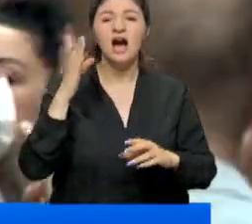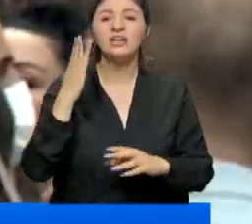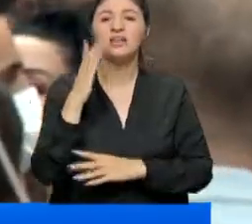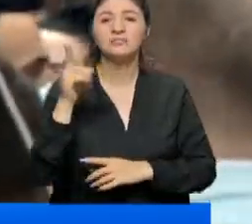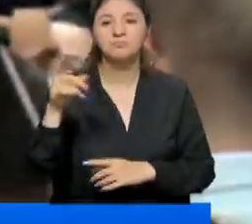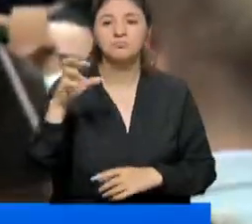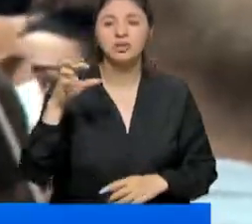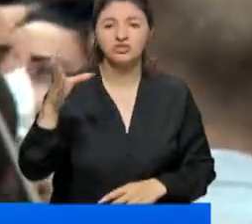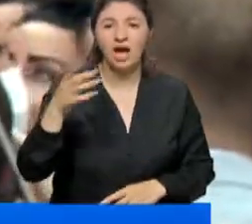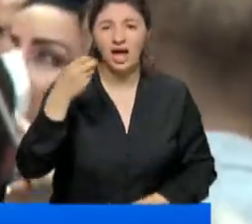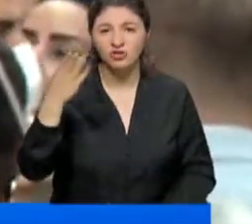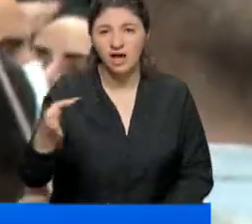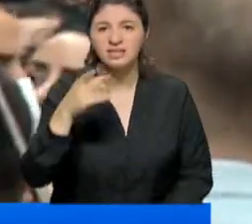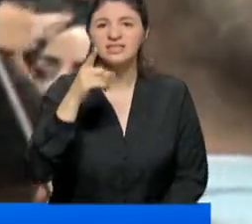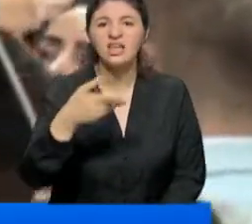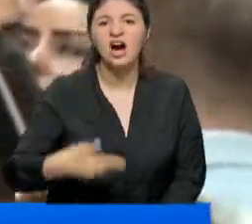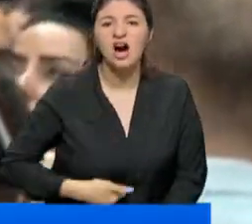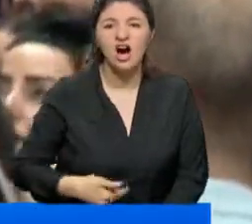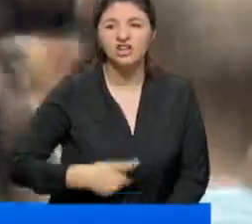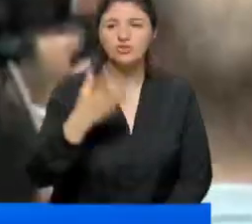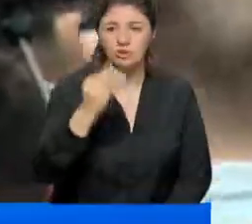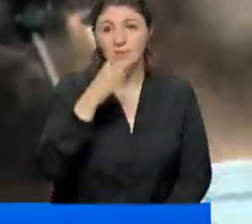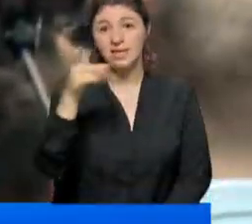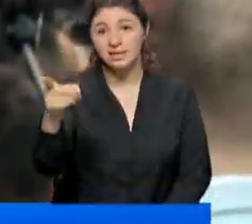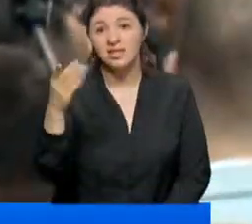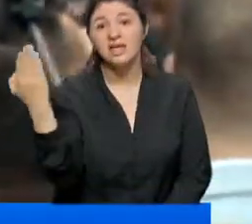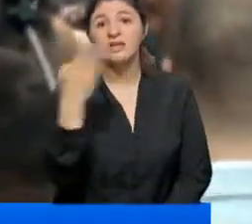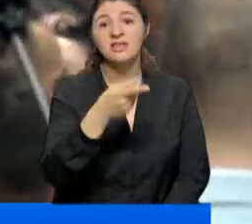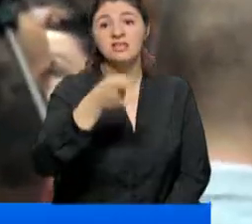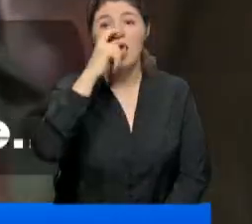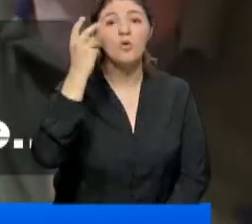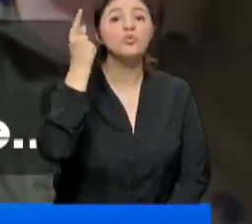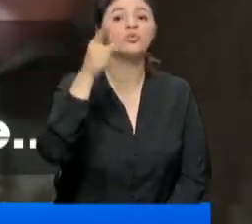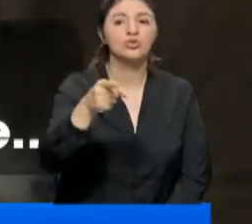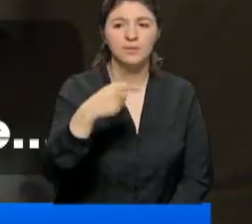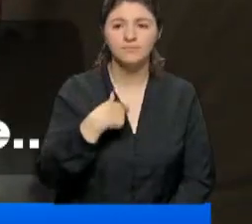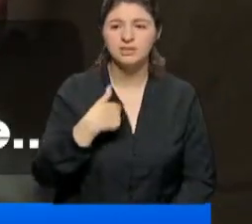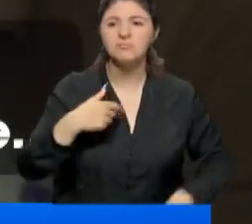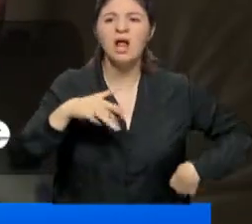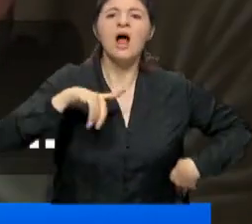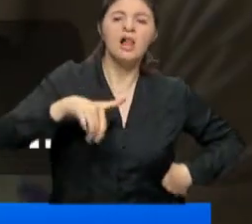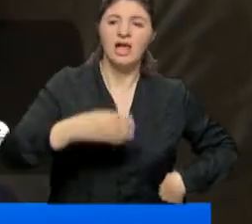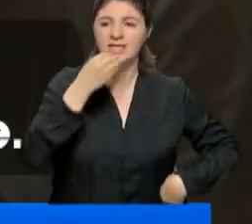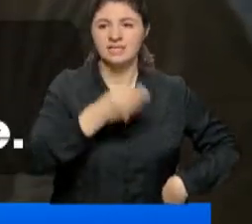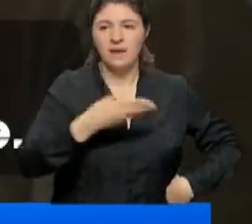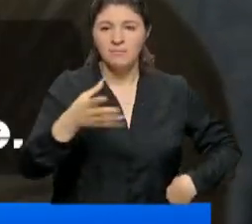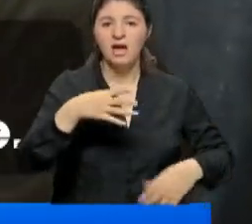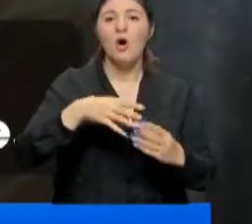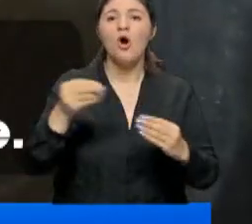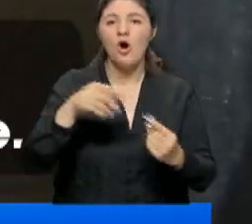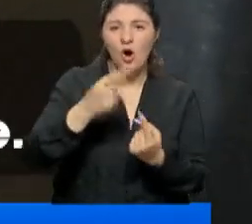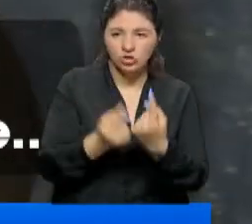Erdoğan Sen açlığı ne olduğunu bilirdin gittin Saray'a unuttum bizim Belimizi büken yem